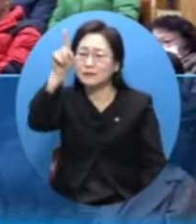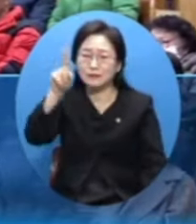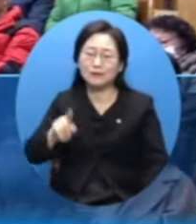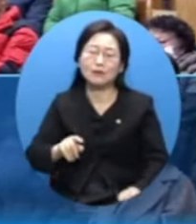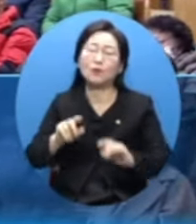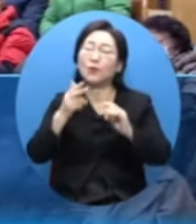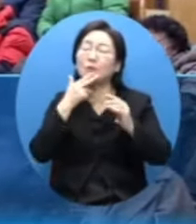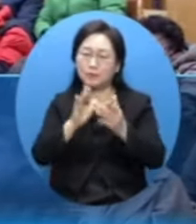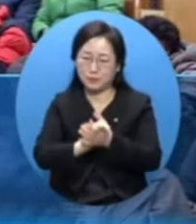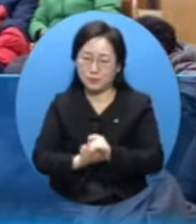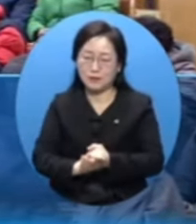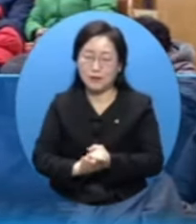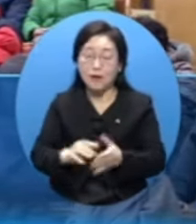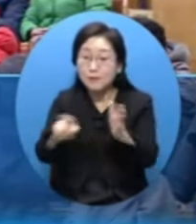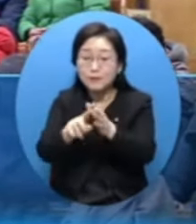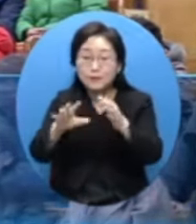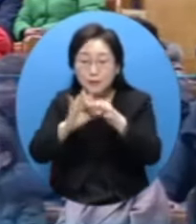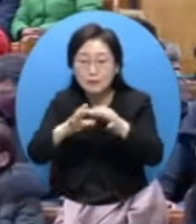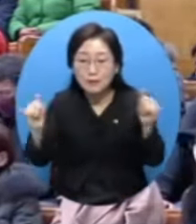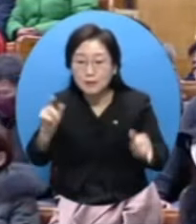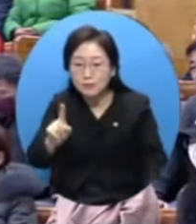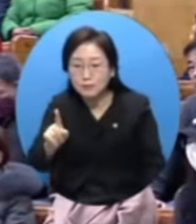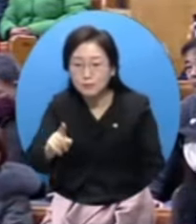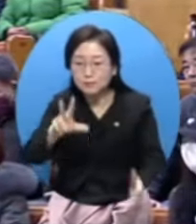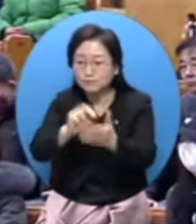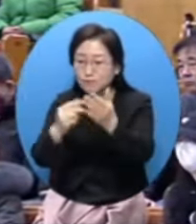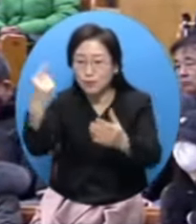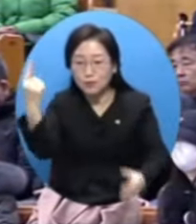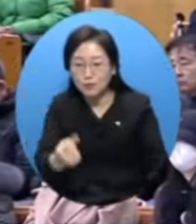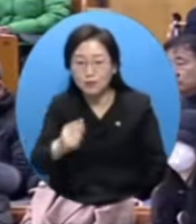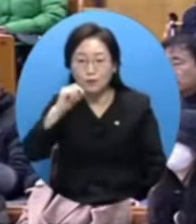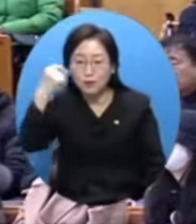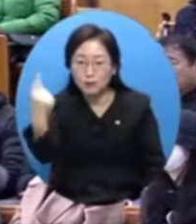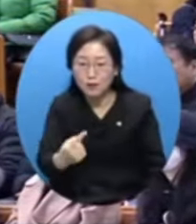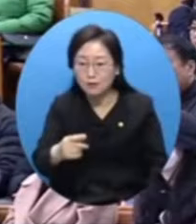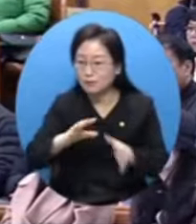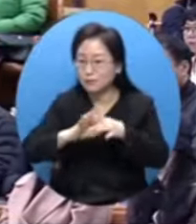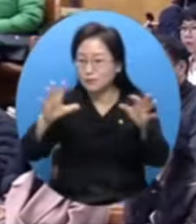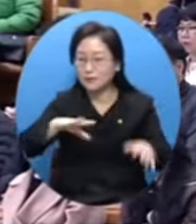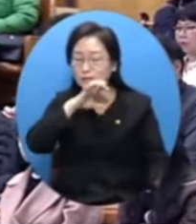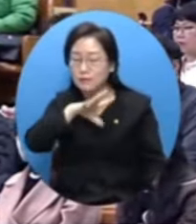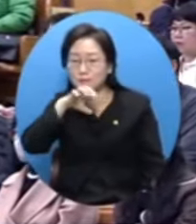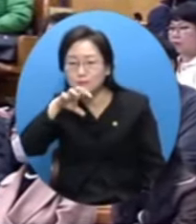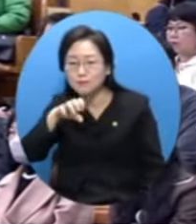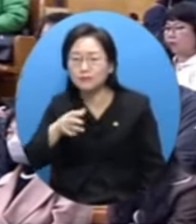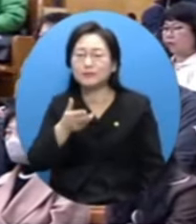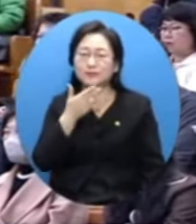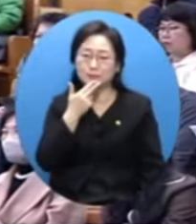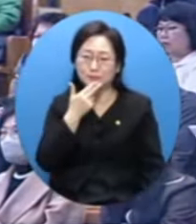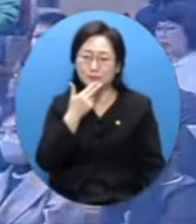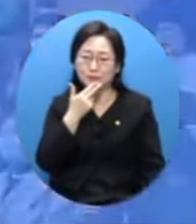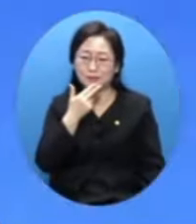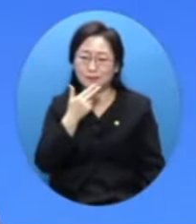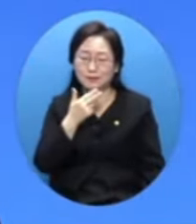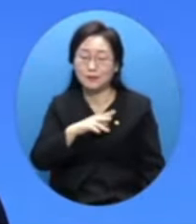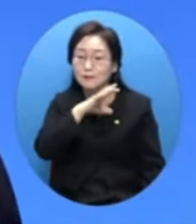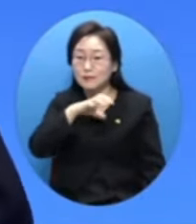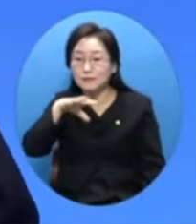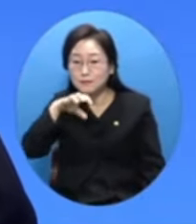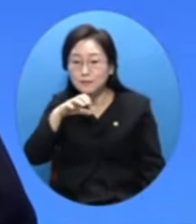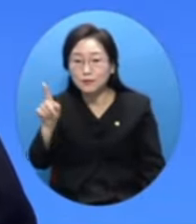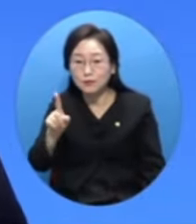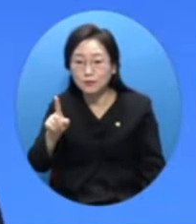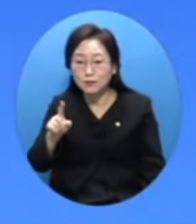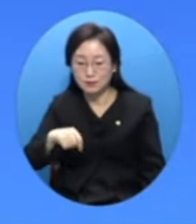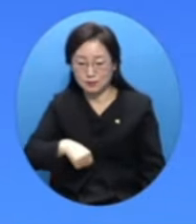아니하니라. 믿음의 사람들은 어떤 문제가 다가오고 어려움이 다가와도 원망 불평하지 아니합니다. 원망 불평하면 우리가